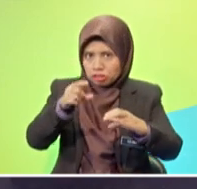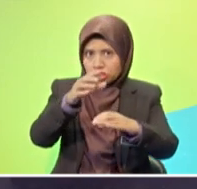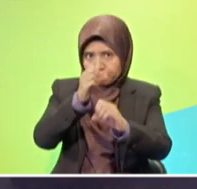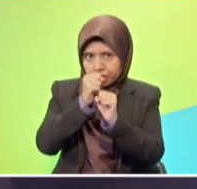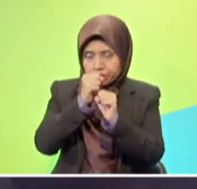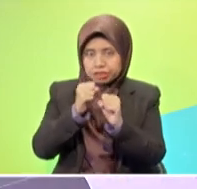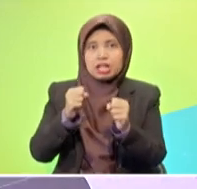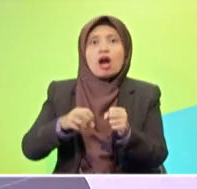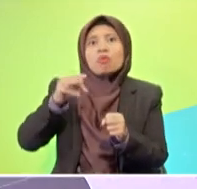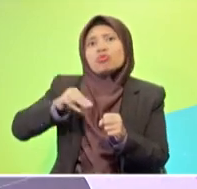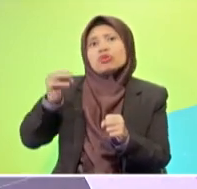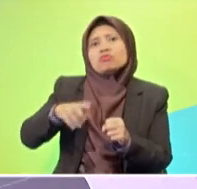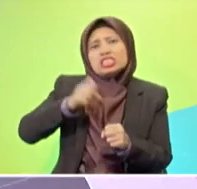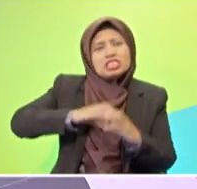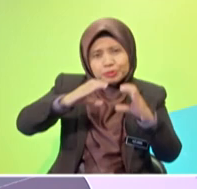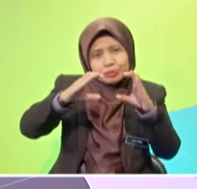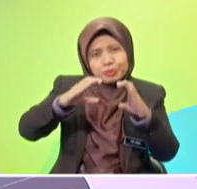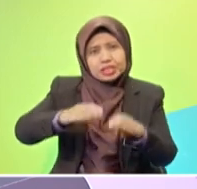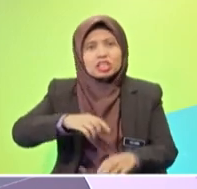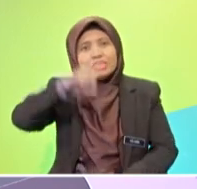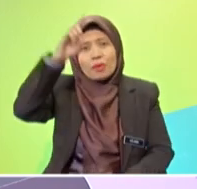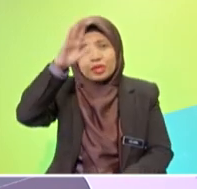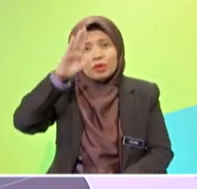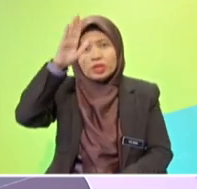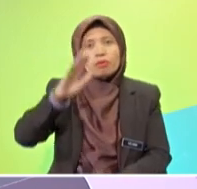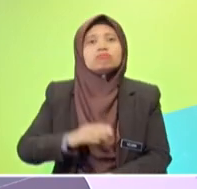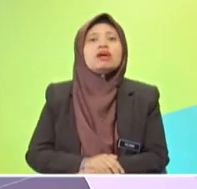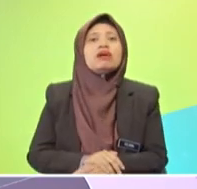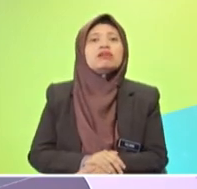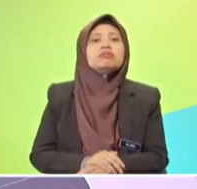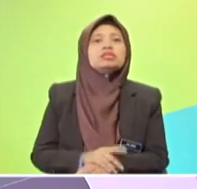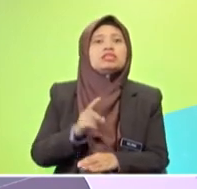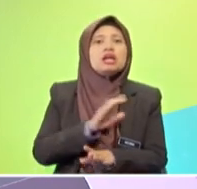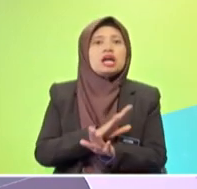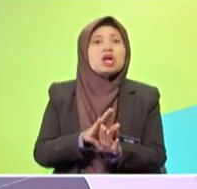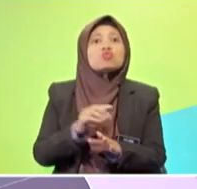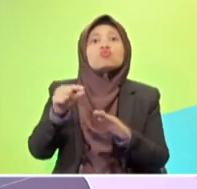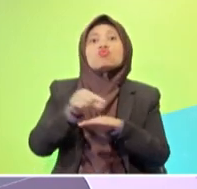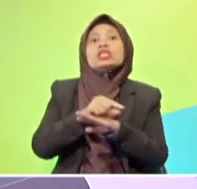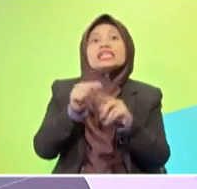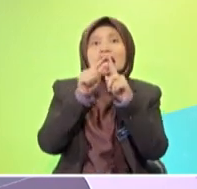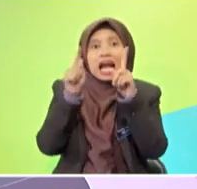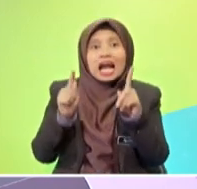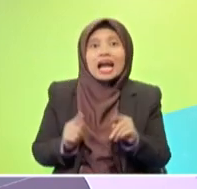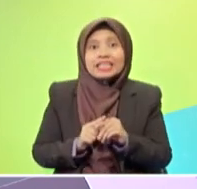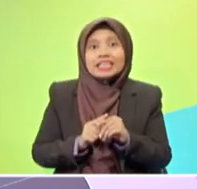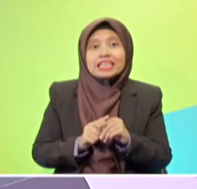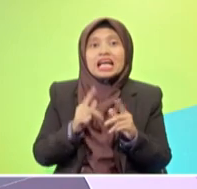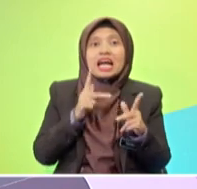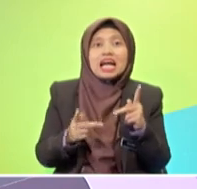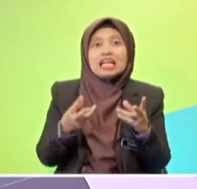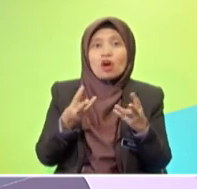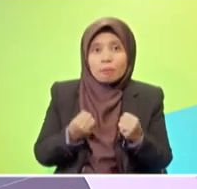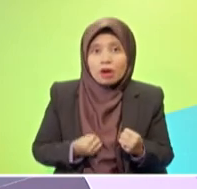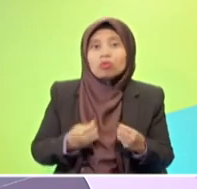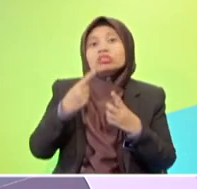untuk merangsang pembelajaran yang lebih efektif dan jangan lupa Gunakan lampu isyarat jika hendak mencoba angkat